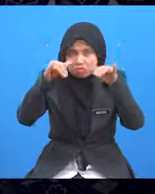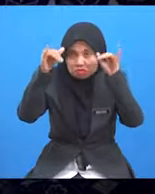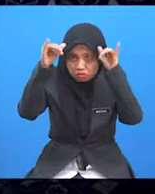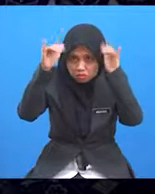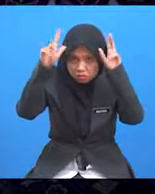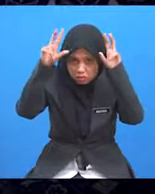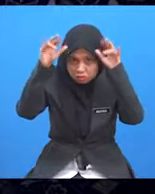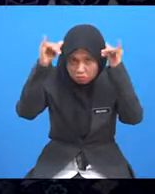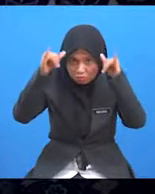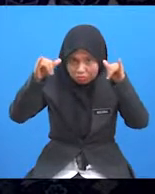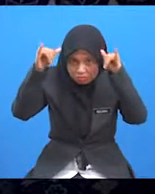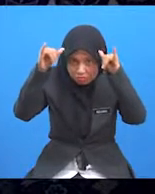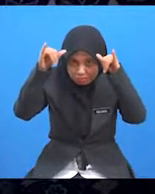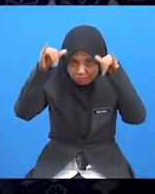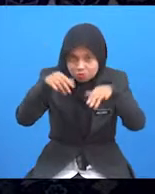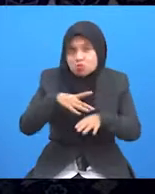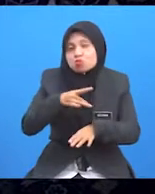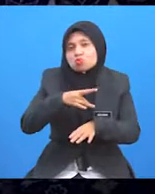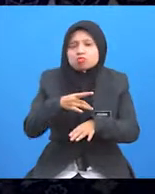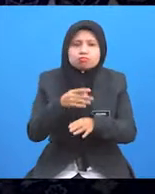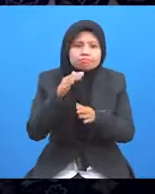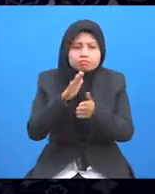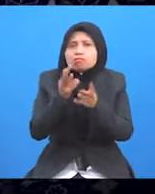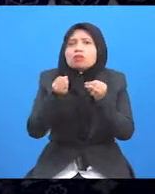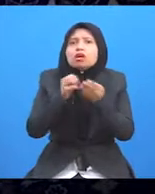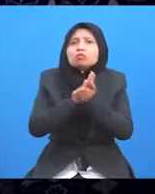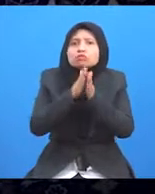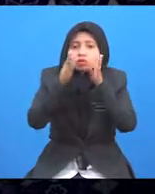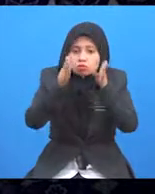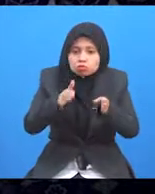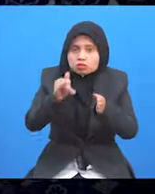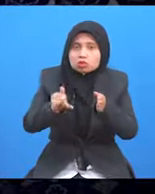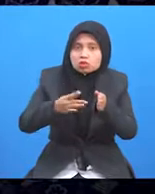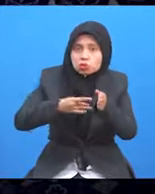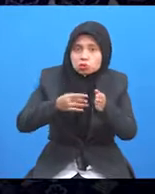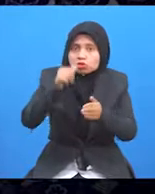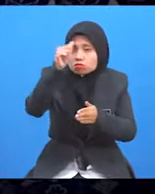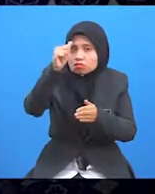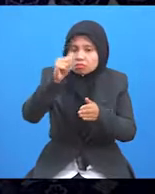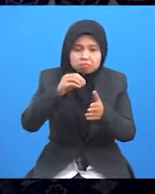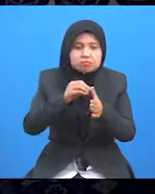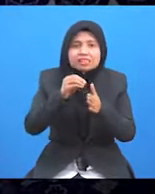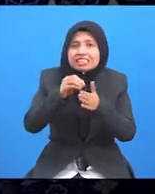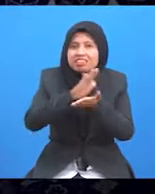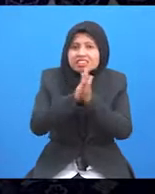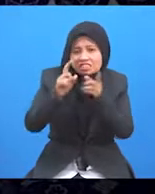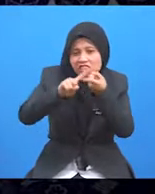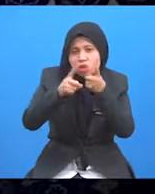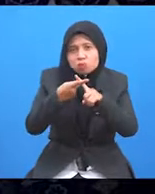yang dikasihi Allah atau menjadi sahabat syaitan? Na'udzubillahi min zalik.